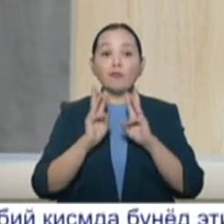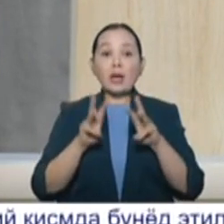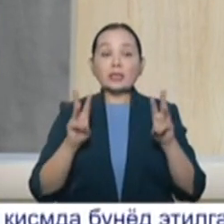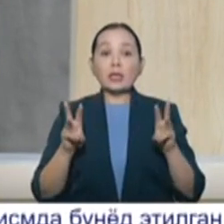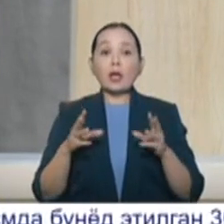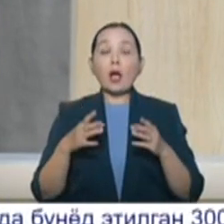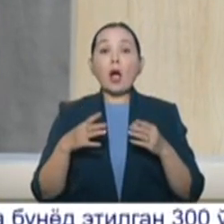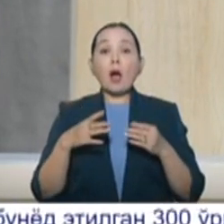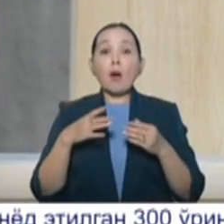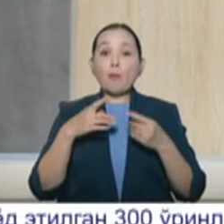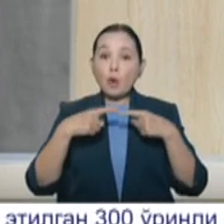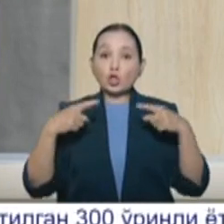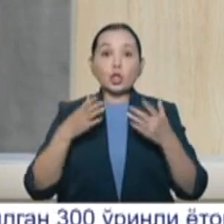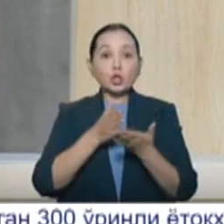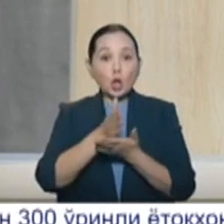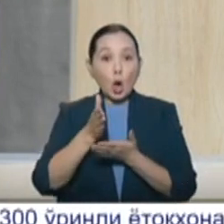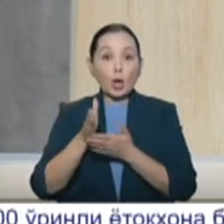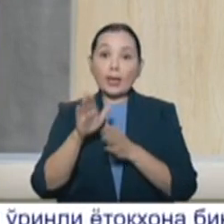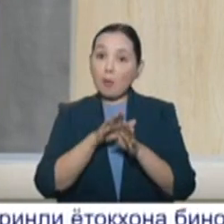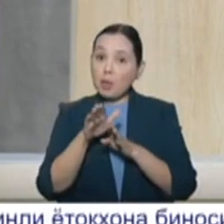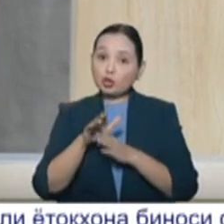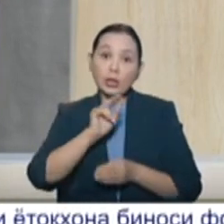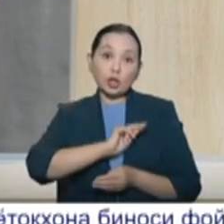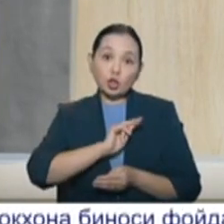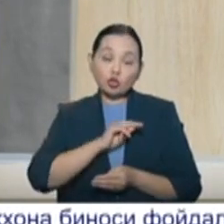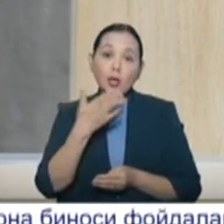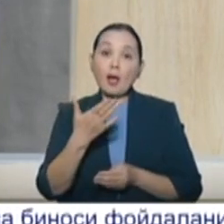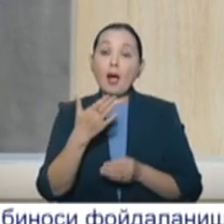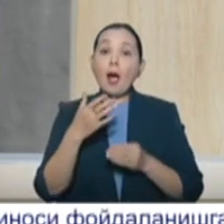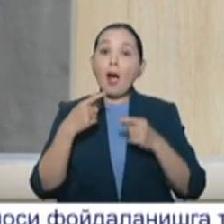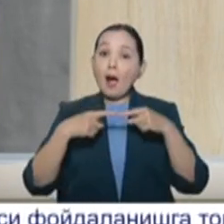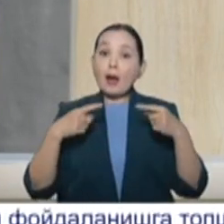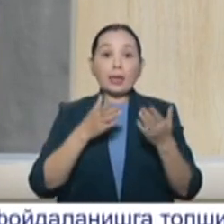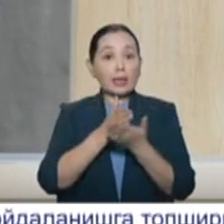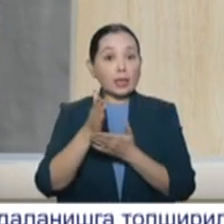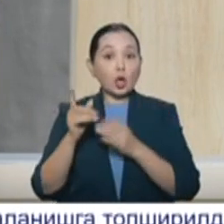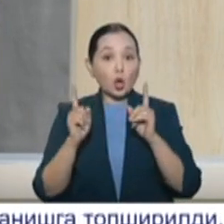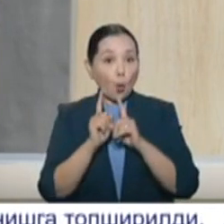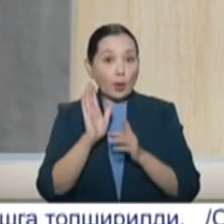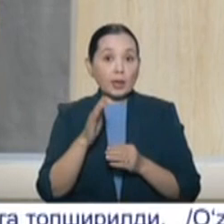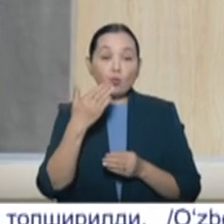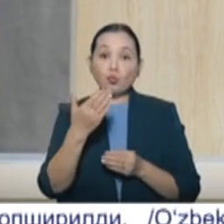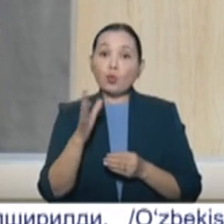vazirligimizda boshqa sohalarda bajarayotgan ishlarimiz ham xalq bilan ro'paro kelamiz. Bu